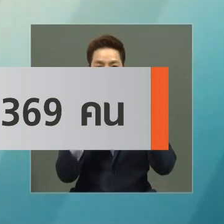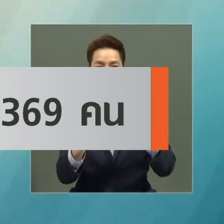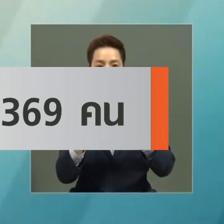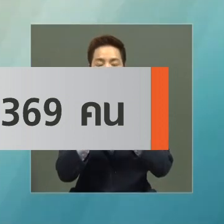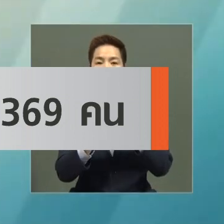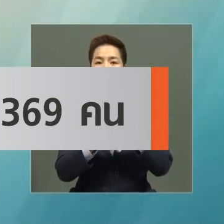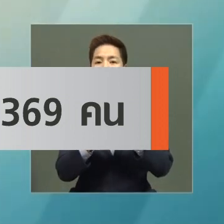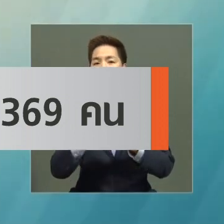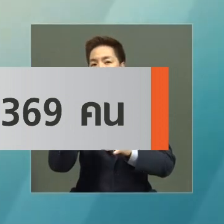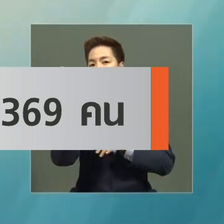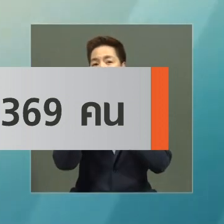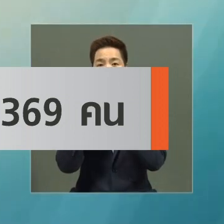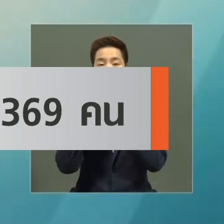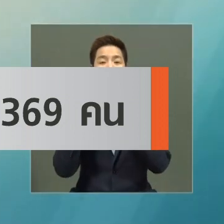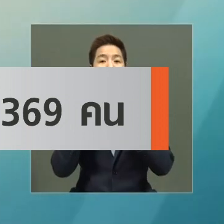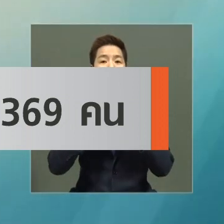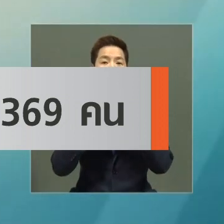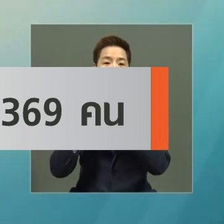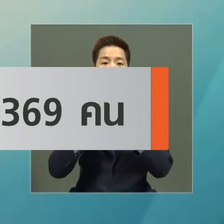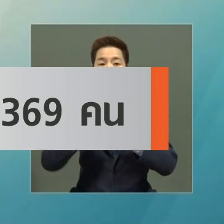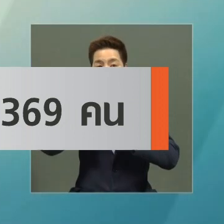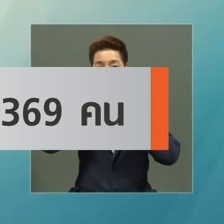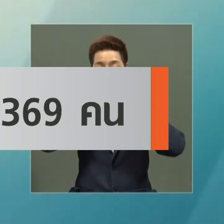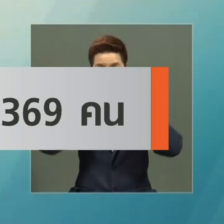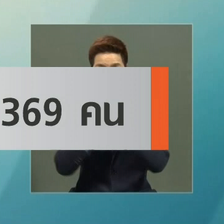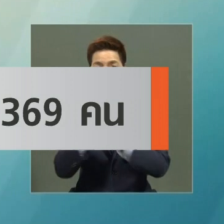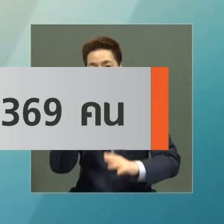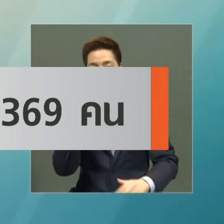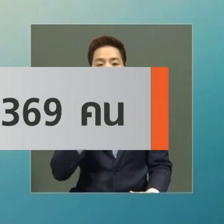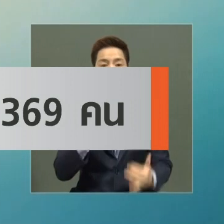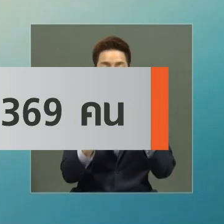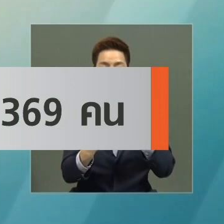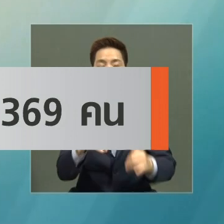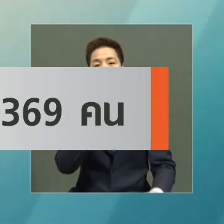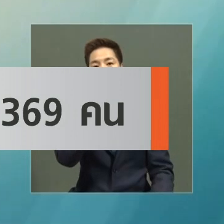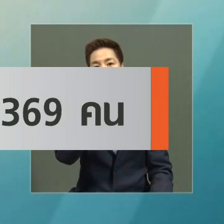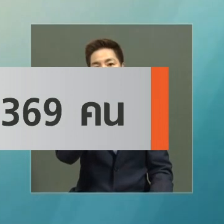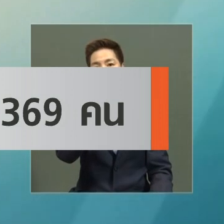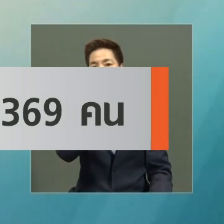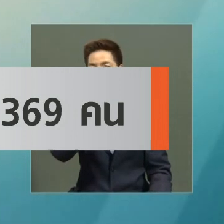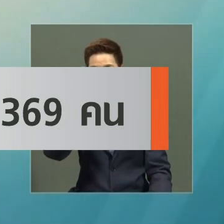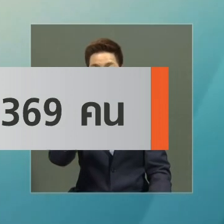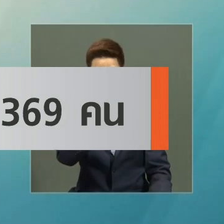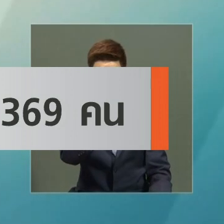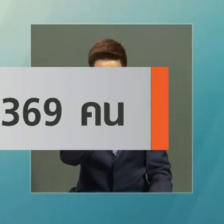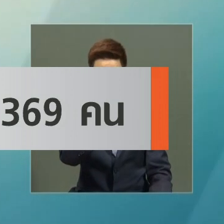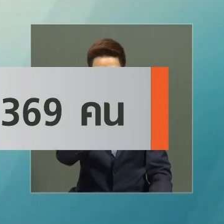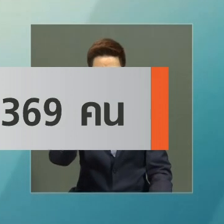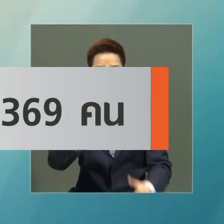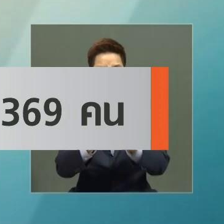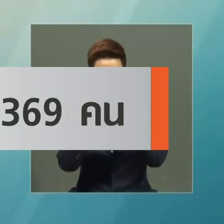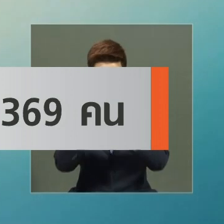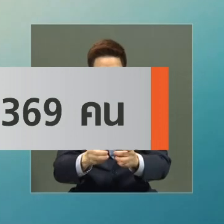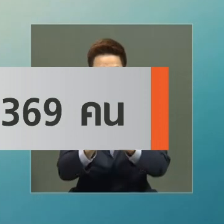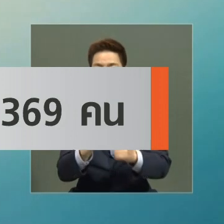ฮะโดยหมอเบิร์ตก็มีการอัปเดตสถานการณ์ประจำวันให้เราได้ฟังกันนะครับเกี่ยวกับประเทศไทยที่วันนี้พบผู้ติดเชื้อใหม่ซึ่งมา